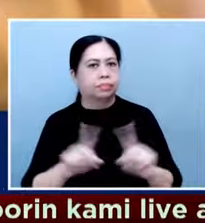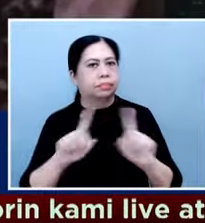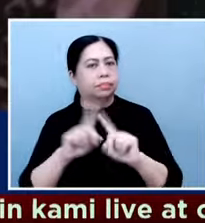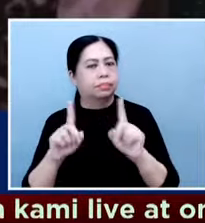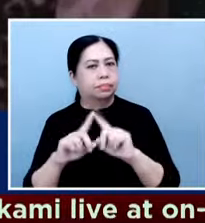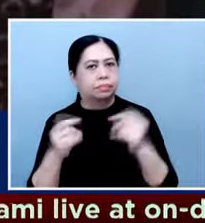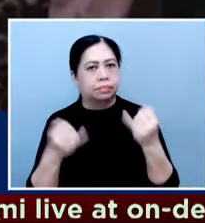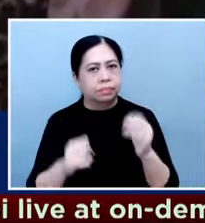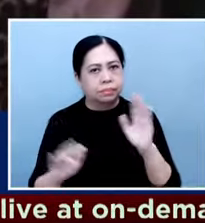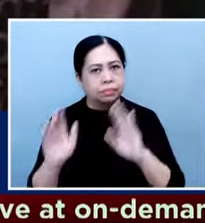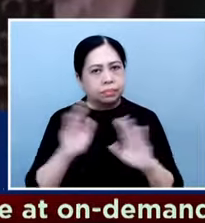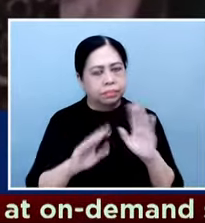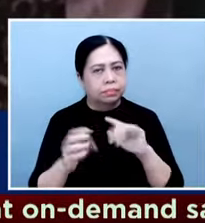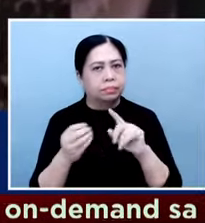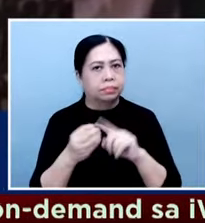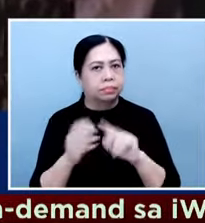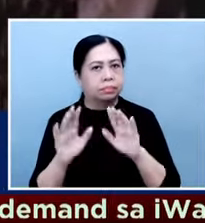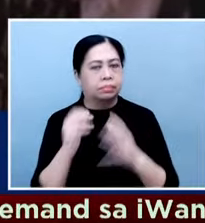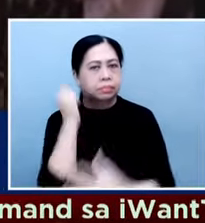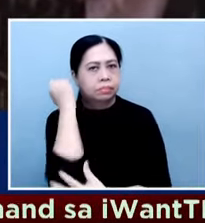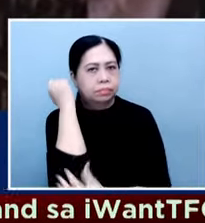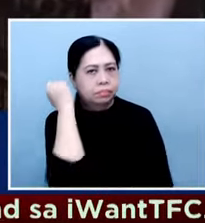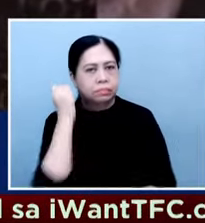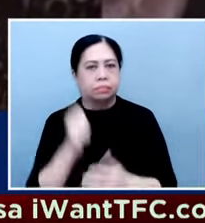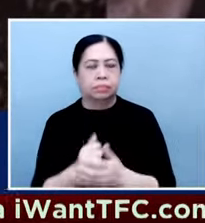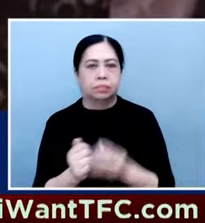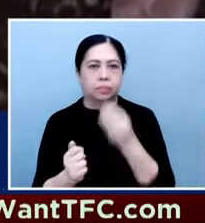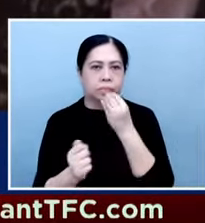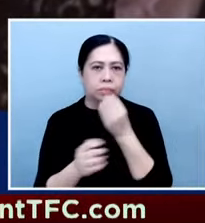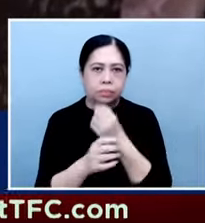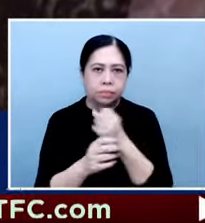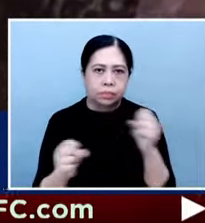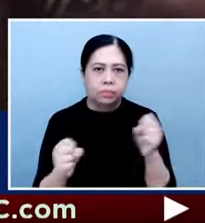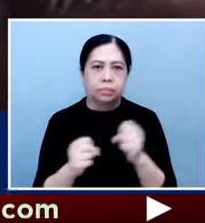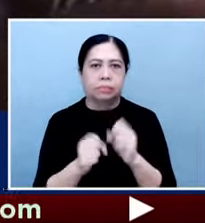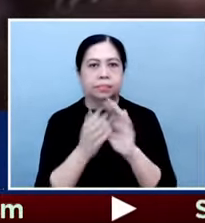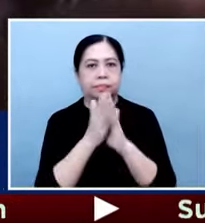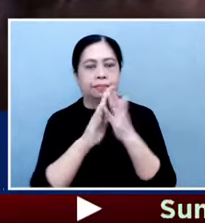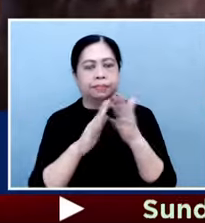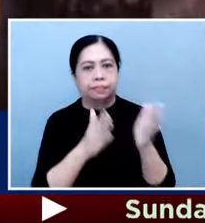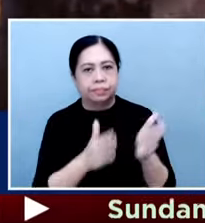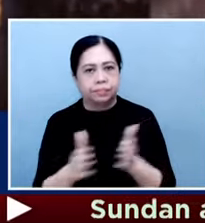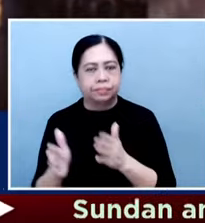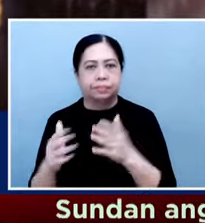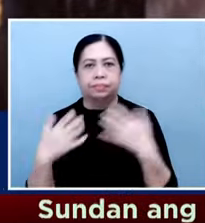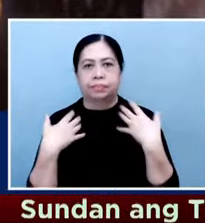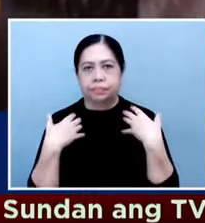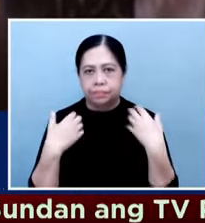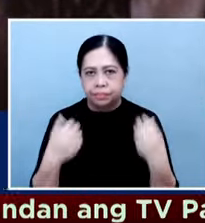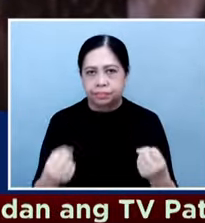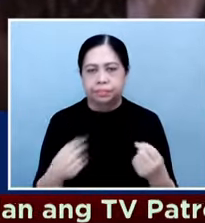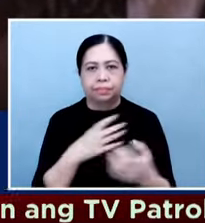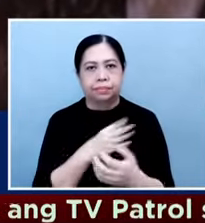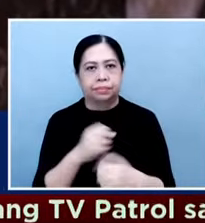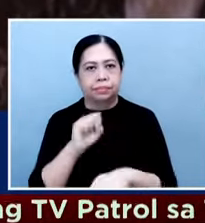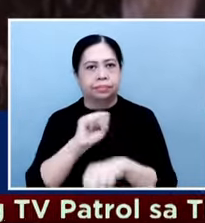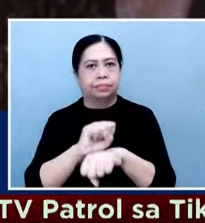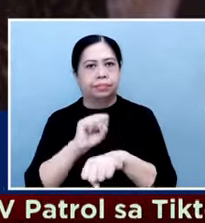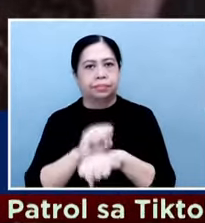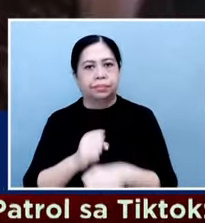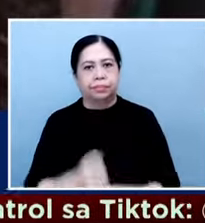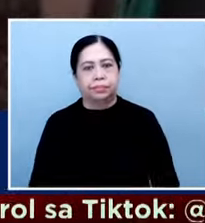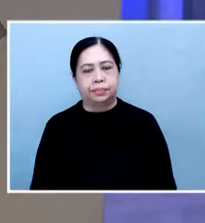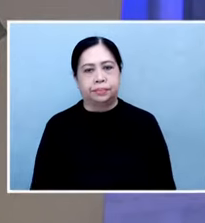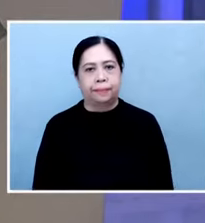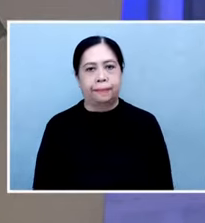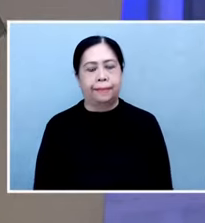issue kaugnay sa kahirapan, food security, peace and order, kalusugan at trabaho.